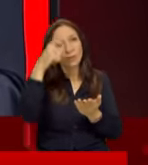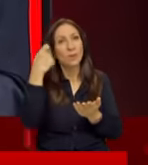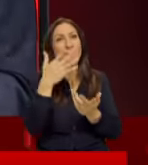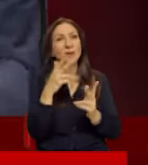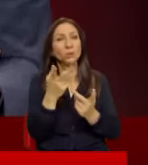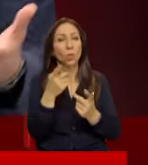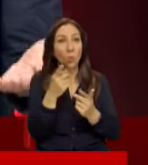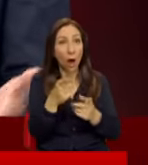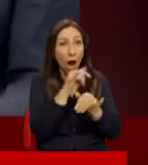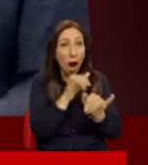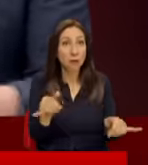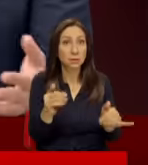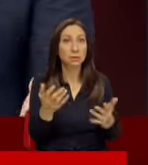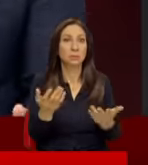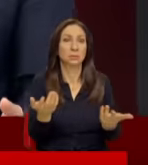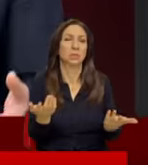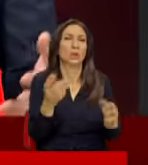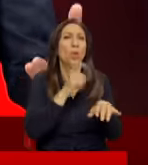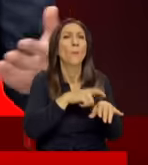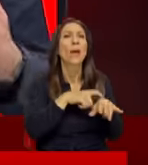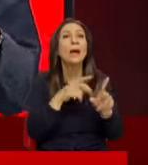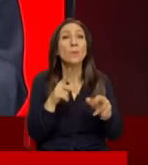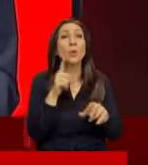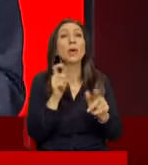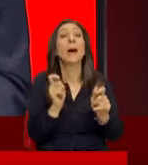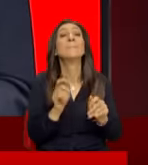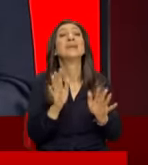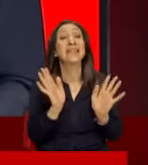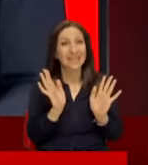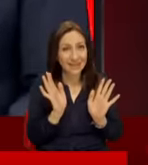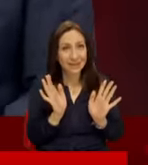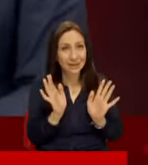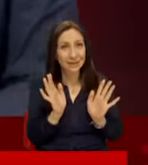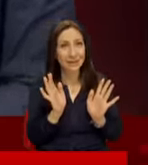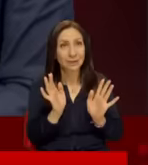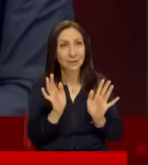tepkisi. Oradakinin aynısıydı yani, birebir kopyası. Onu yapmasaydı yani bak,